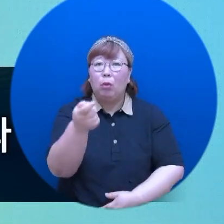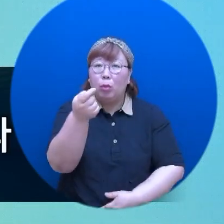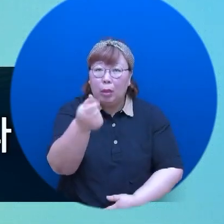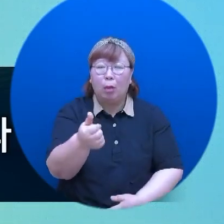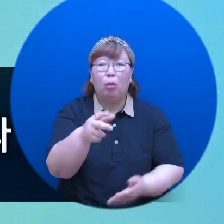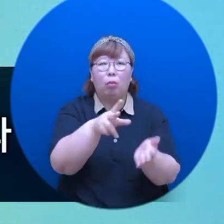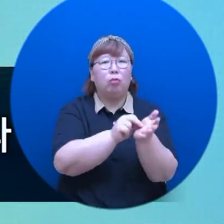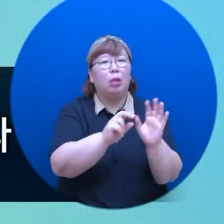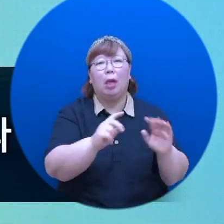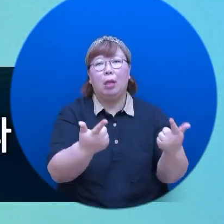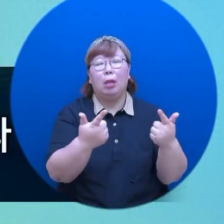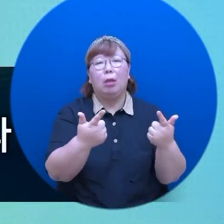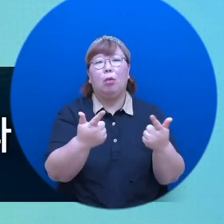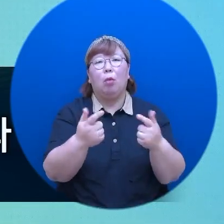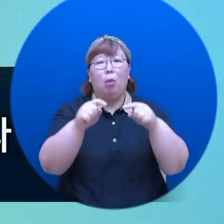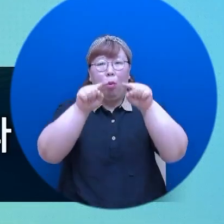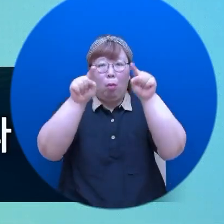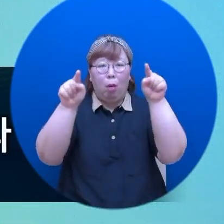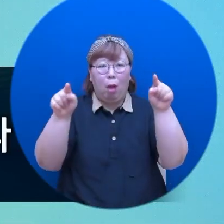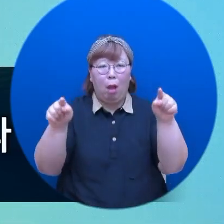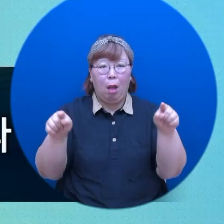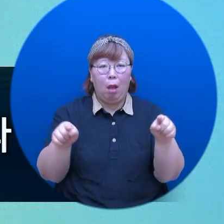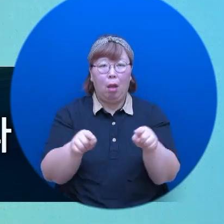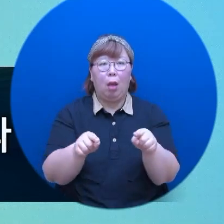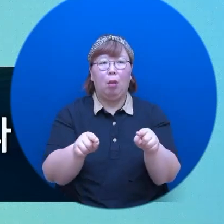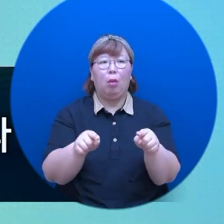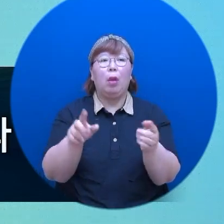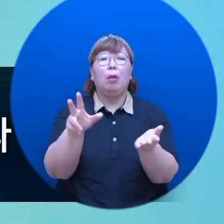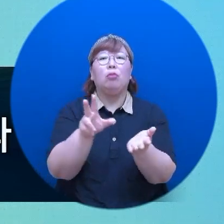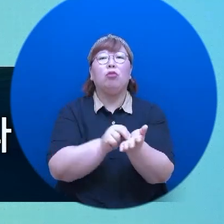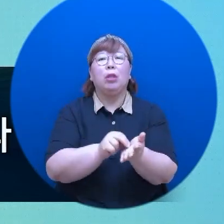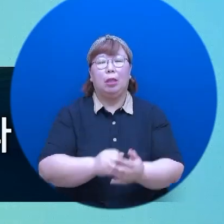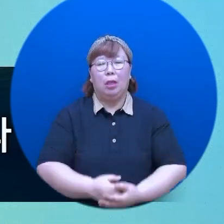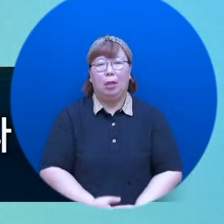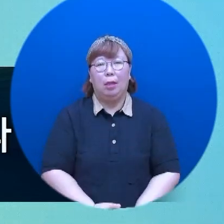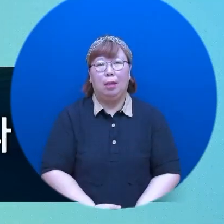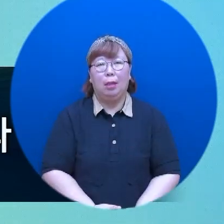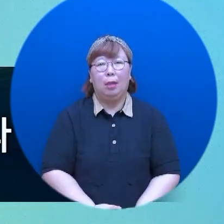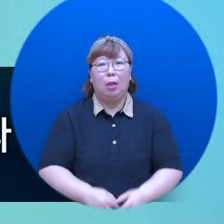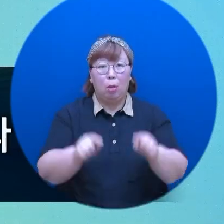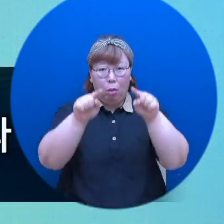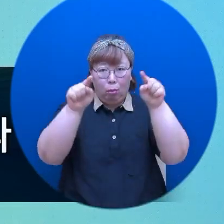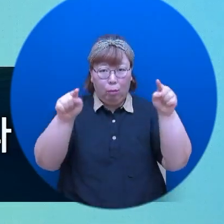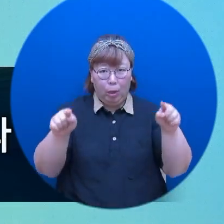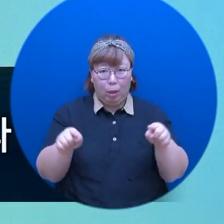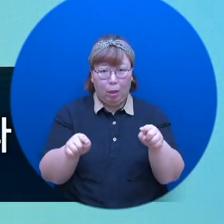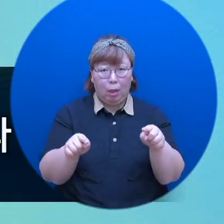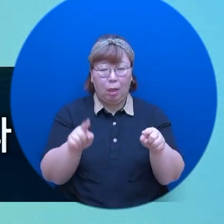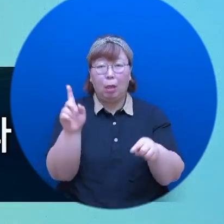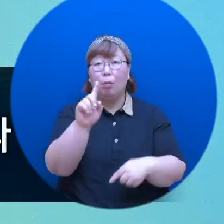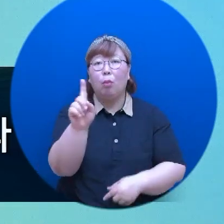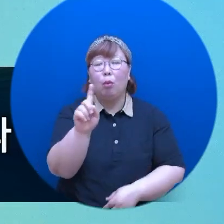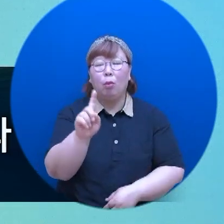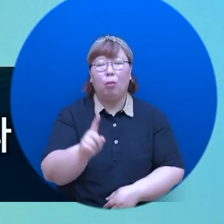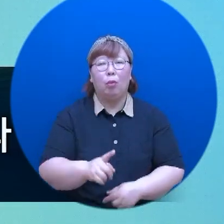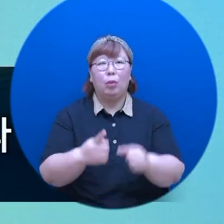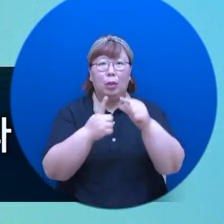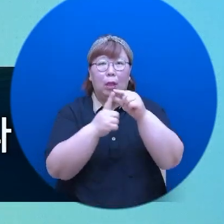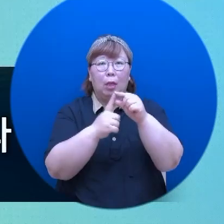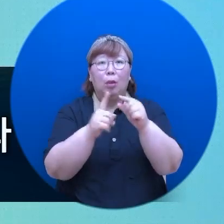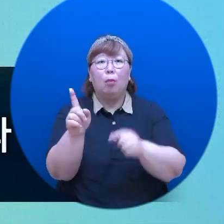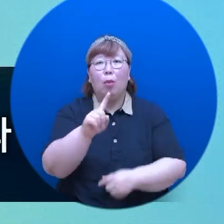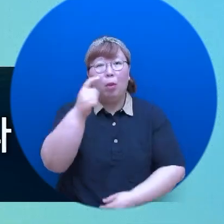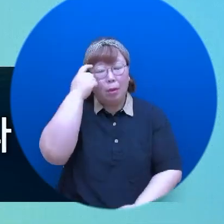아니라 땡땡의 문제이다. 이 빈칸에 무엇이 들어갈까요? 이